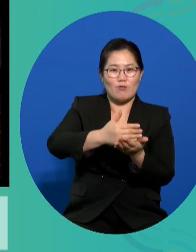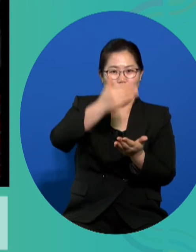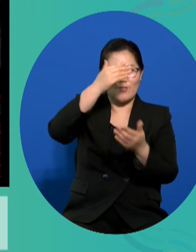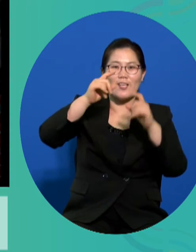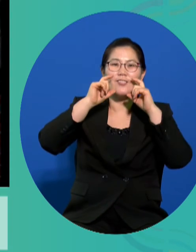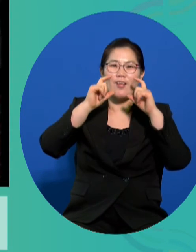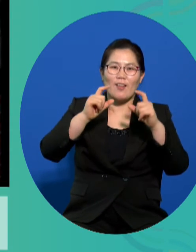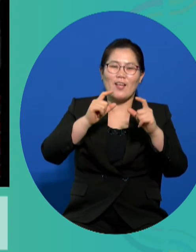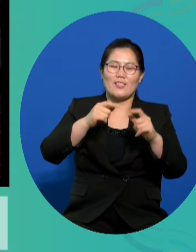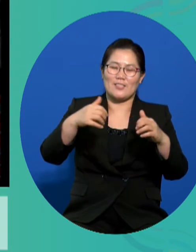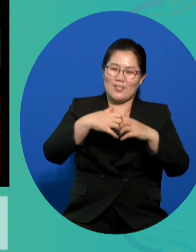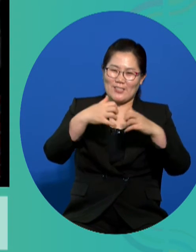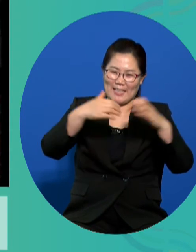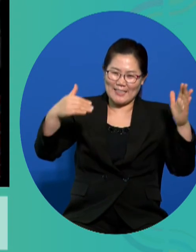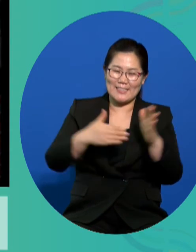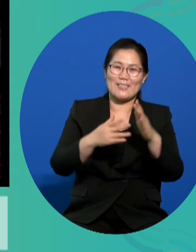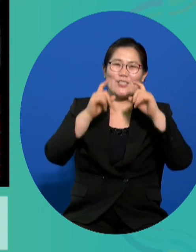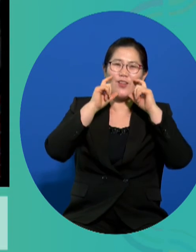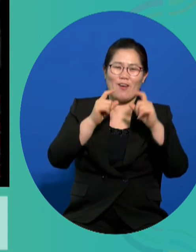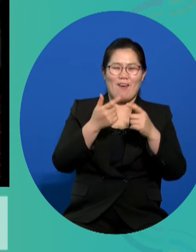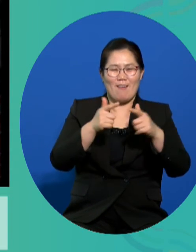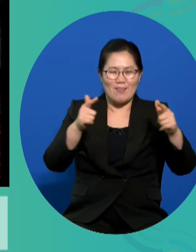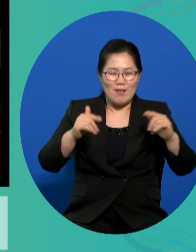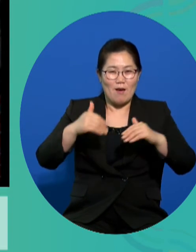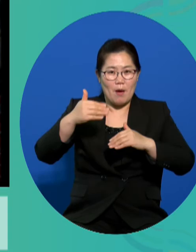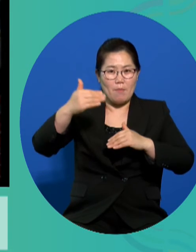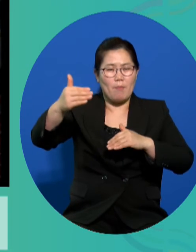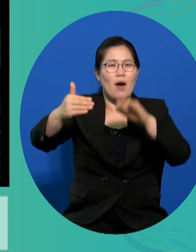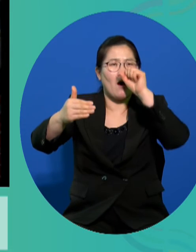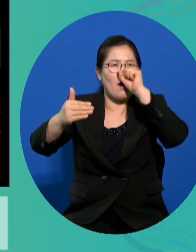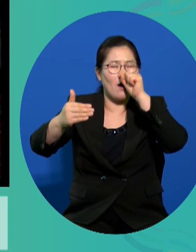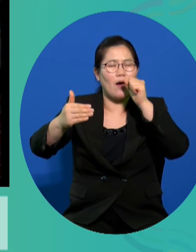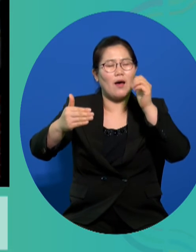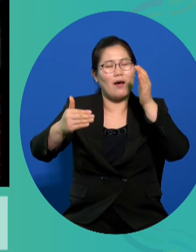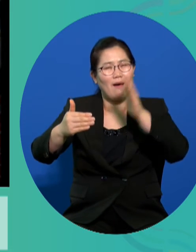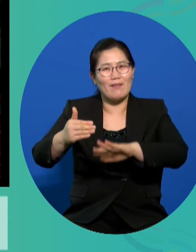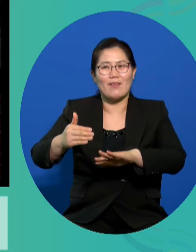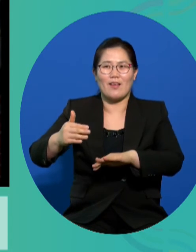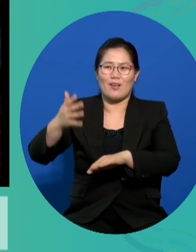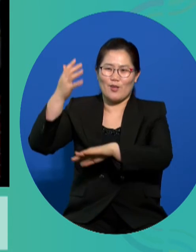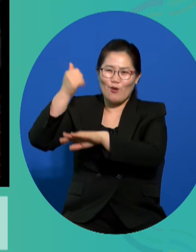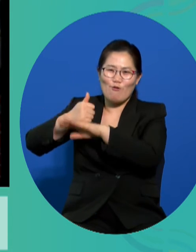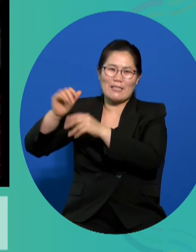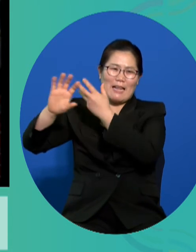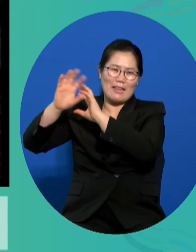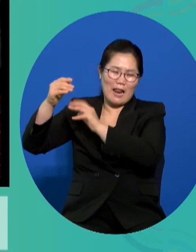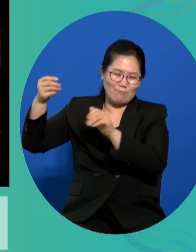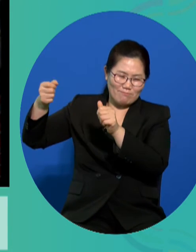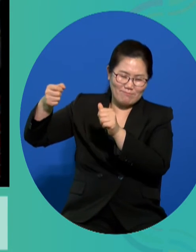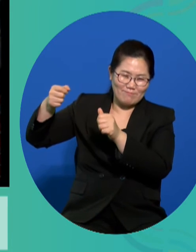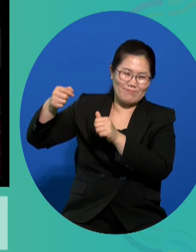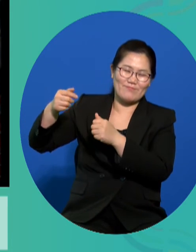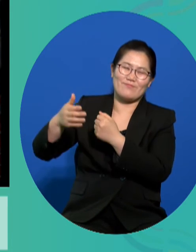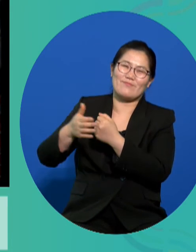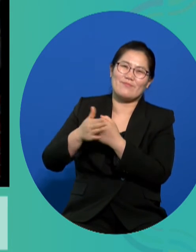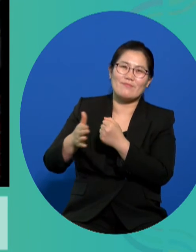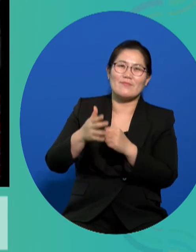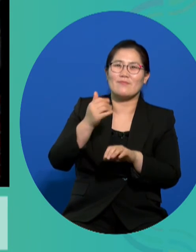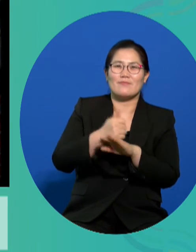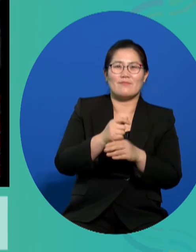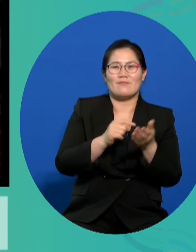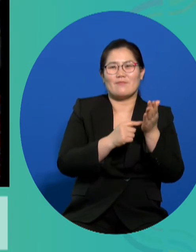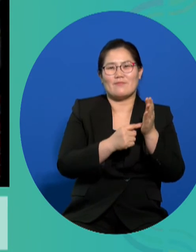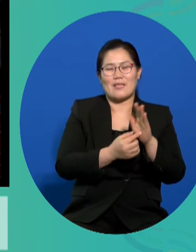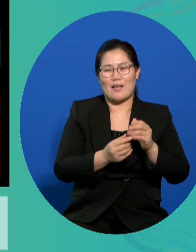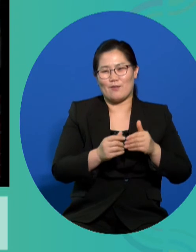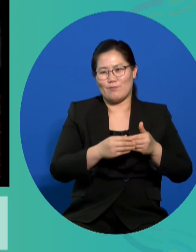했으면 좋겠지만 어느 순간에 이제 북미 관계에 의해서 이제 단절이 되는데 상당히 아쉽습니다. 그 선을 계속 못 끌고